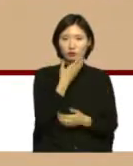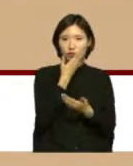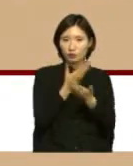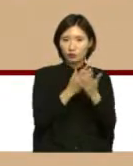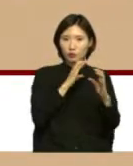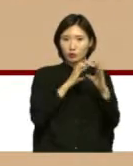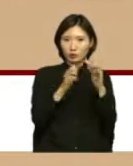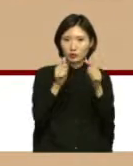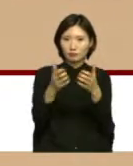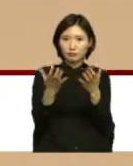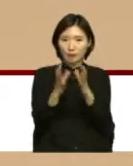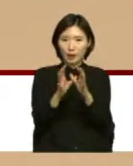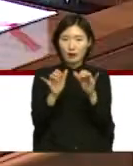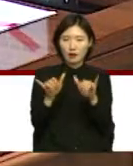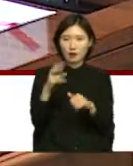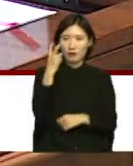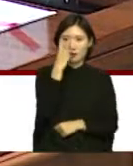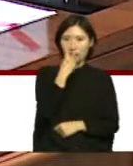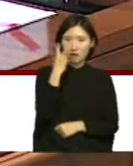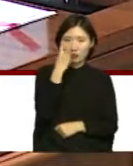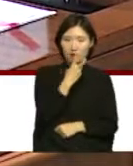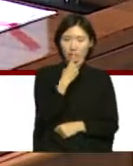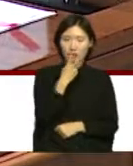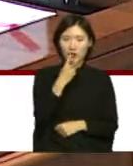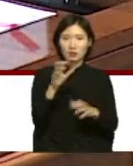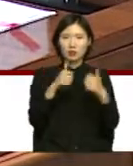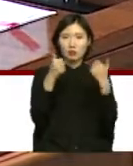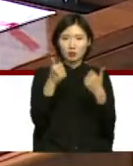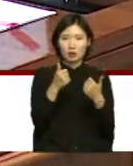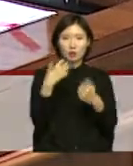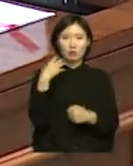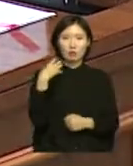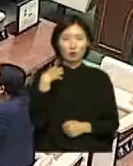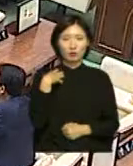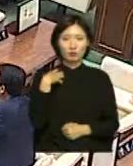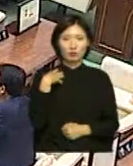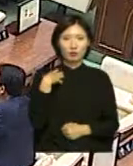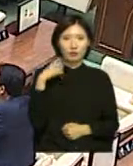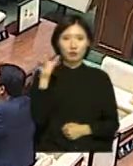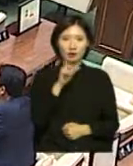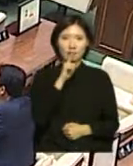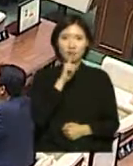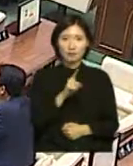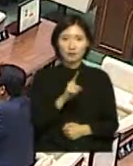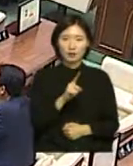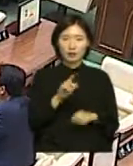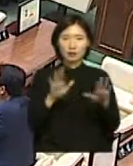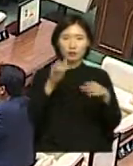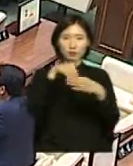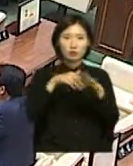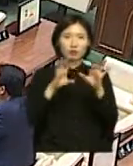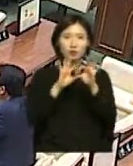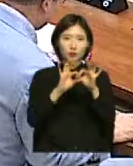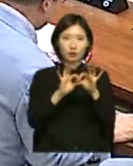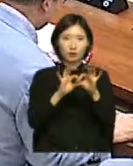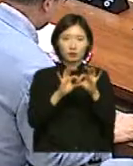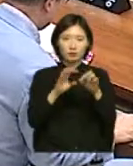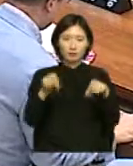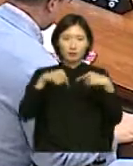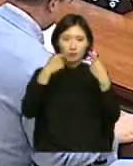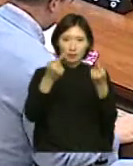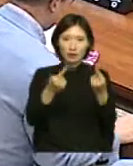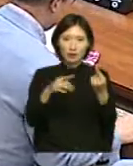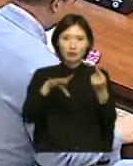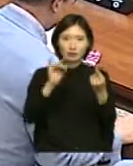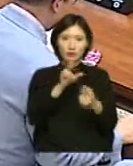소통과 집행부 감시 견제 등 의회 본연의 역할을 강조했습니다. 여기에 이번 선거를 통해 대거 등원한 초선